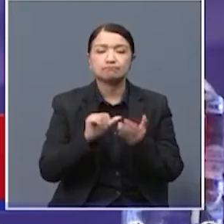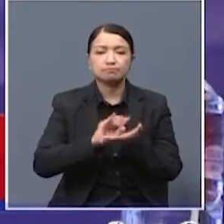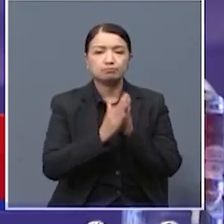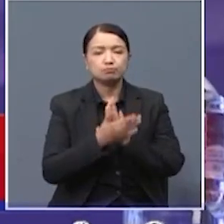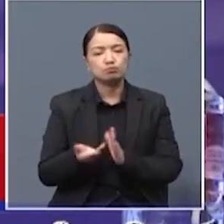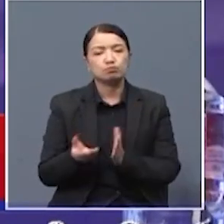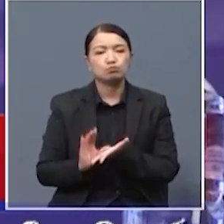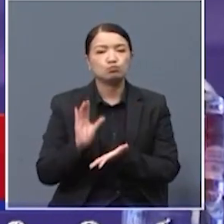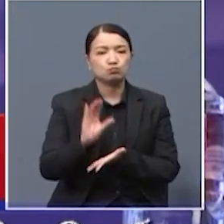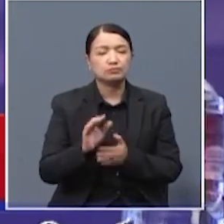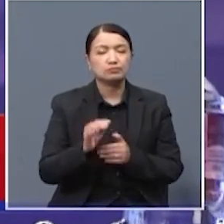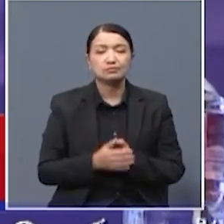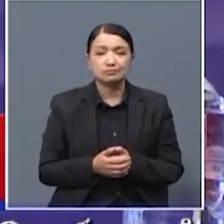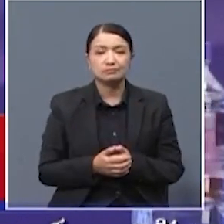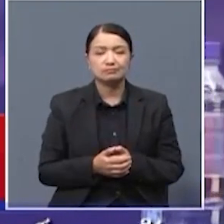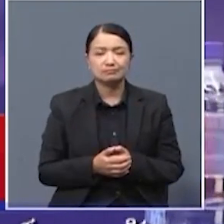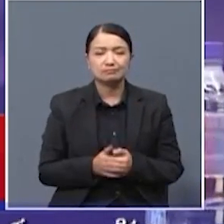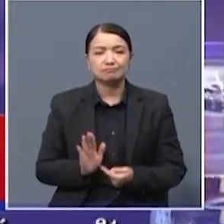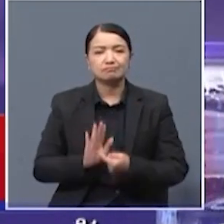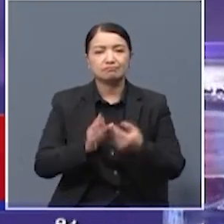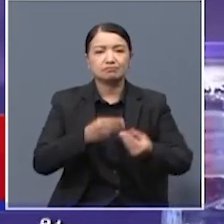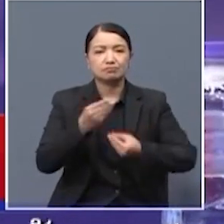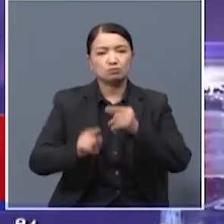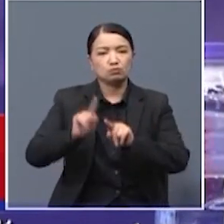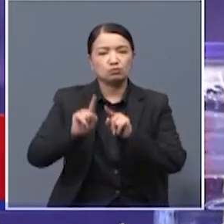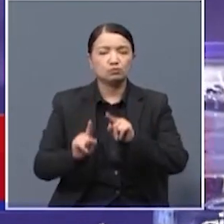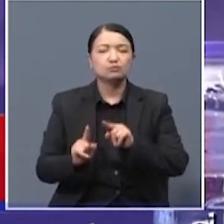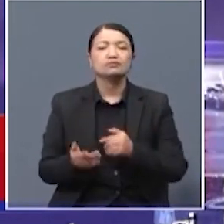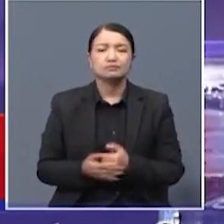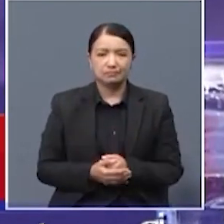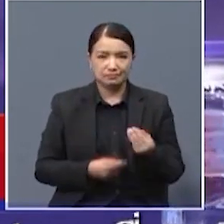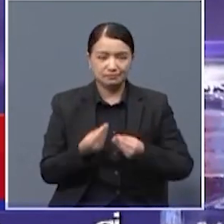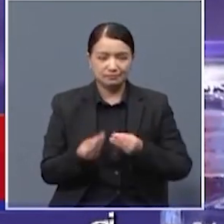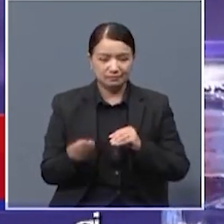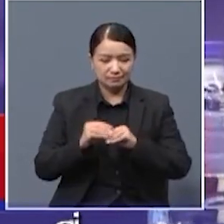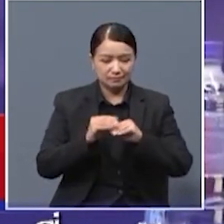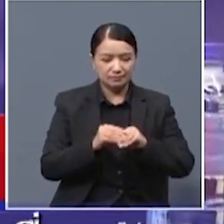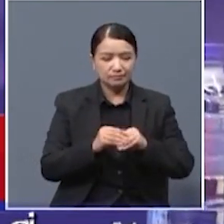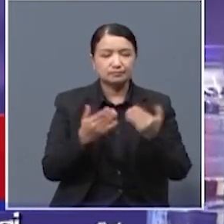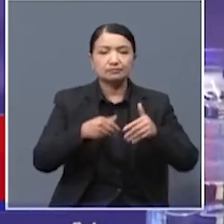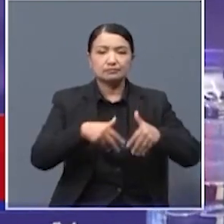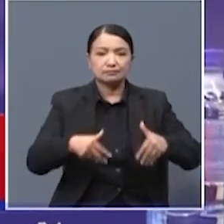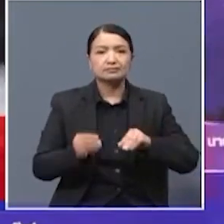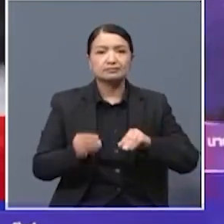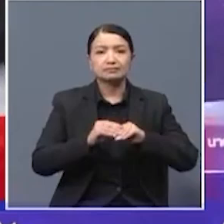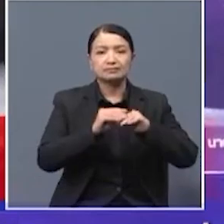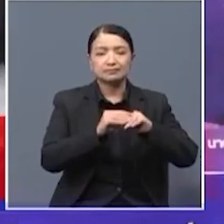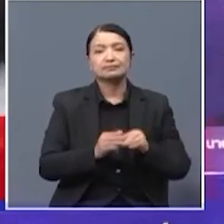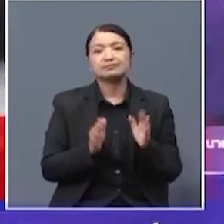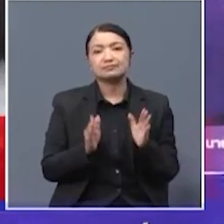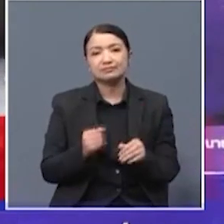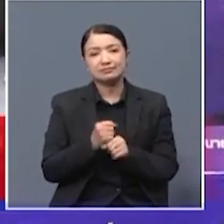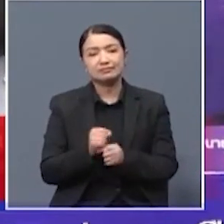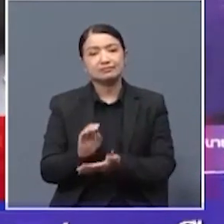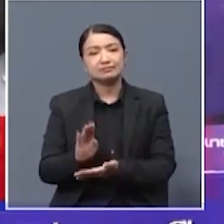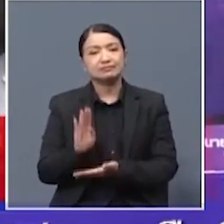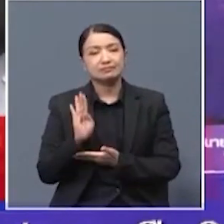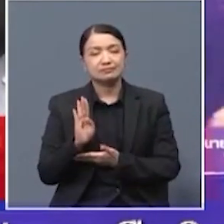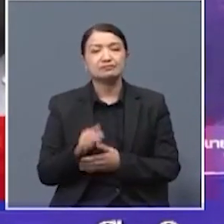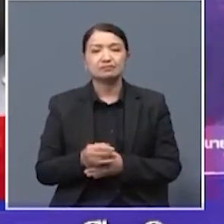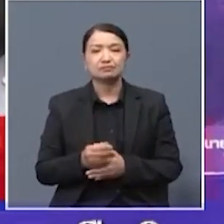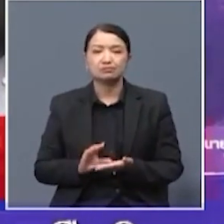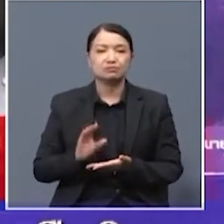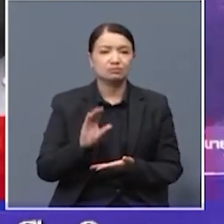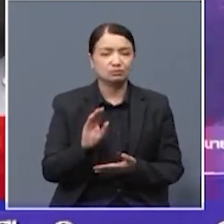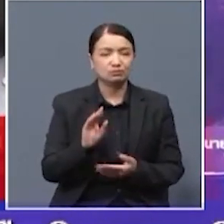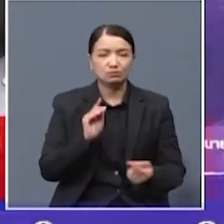เป็นทุนเพิ่มเติมและการเสนอขายหุ้นเพิ่มทุนแก่ผู้ถือหุ้นก่อนการปรับโครงสร้างทุนพนักงานบริษัทและนักลงทุน